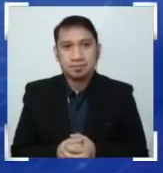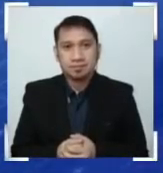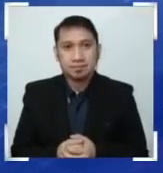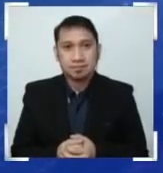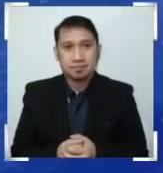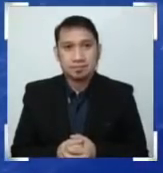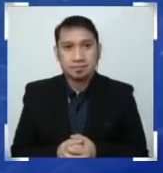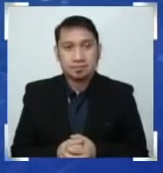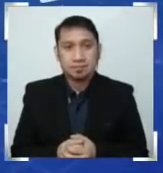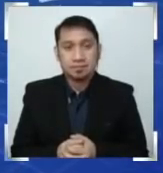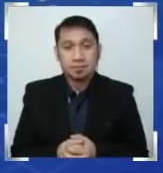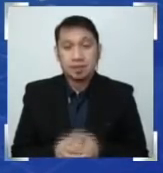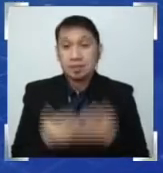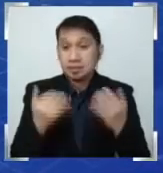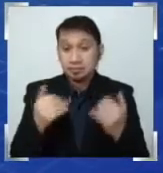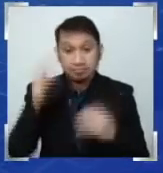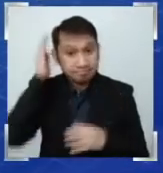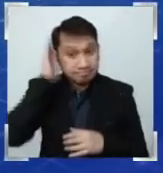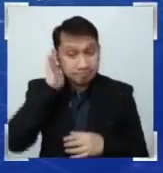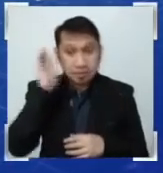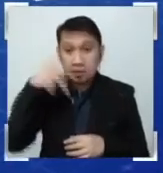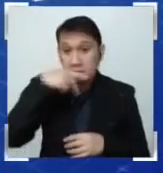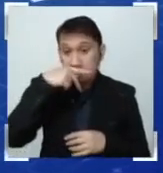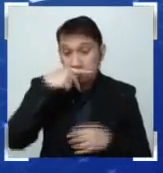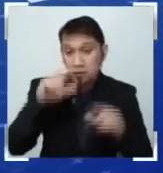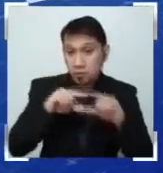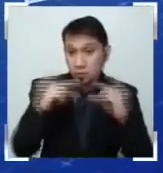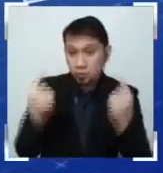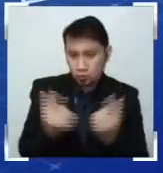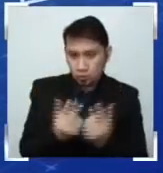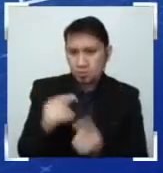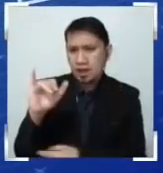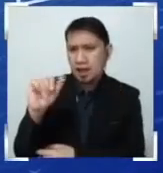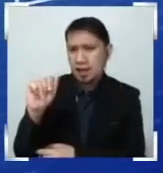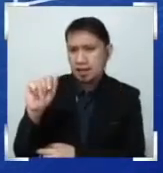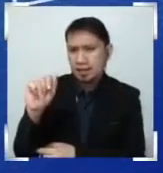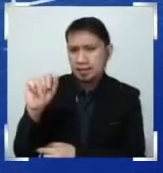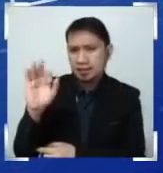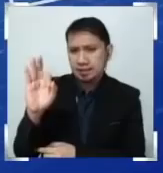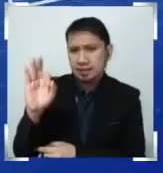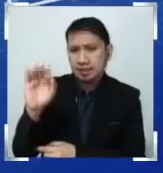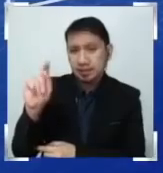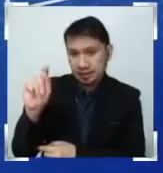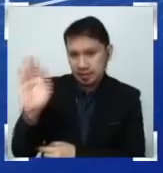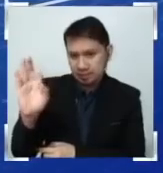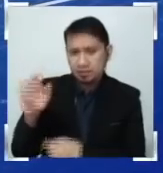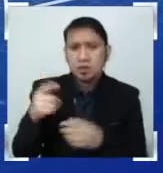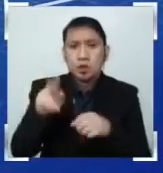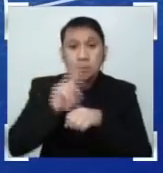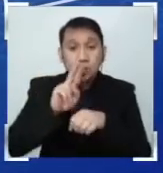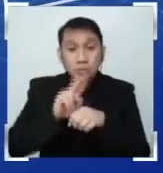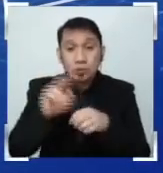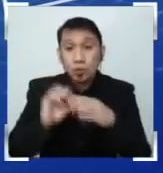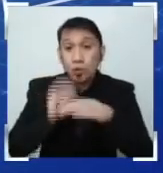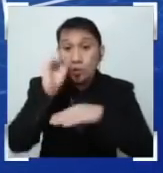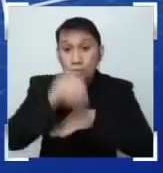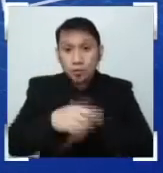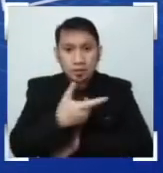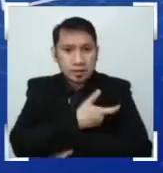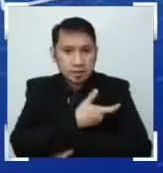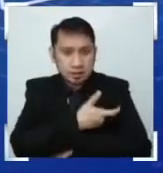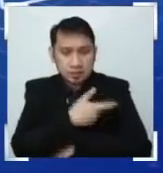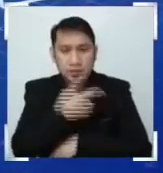Iga, ninaapila na ng pribadong sektor sa IATF na ipagamit na ang sobrang nilang bakuna para sa booster shot ng kanilang